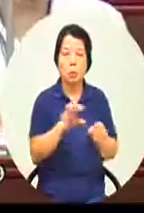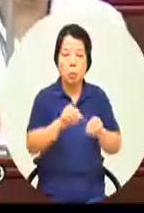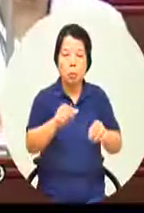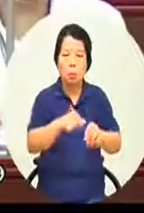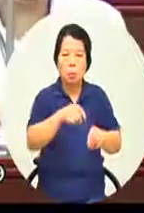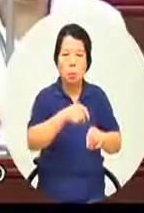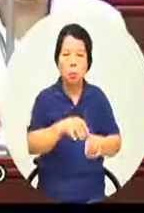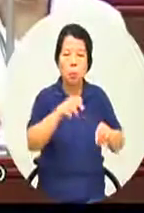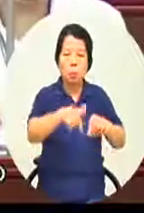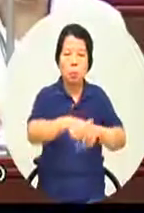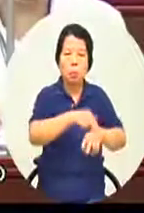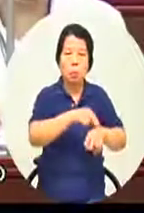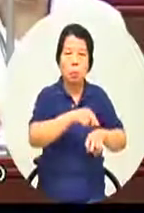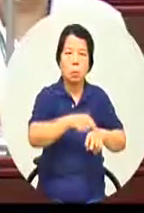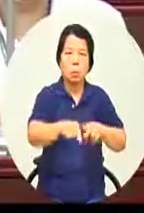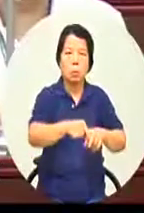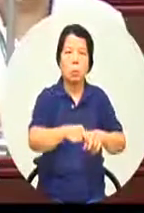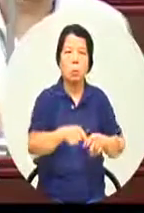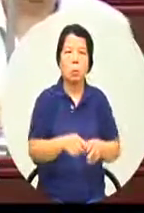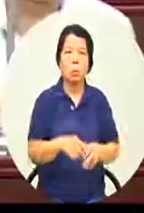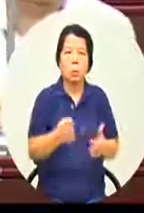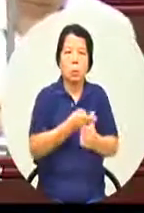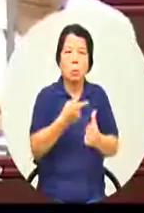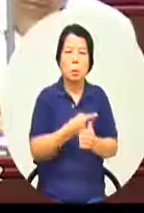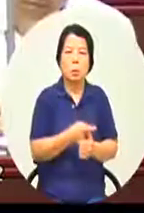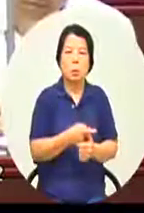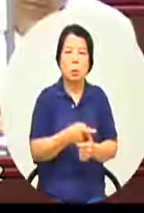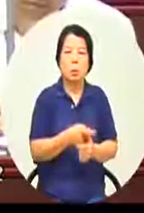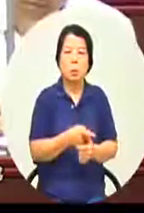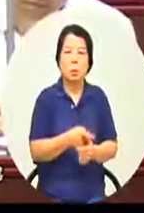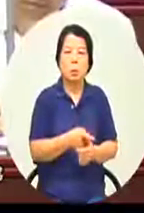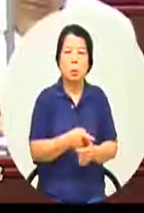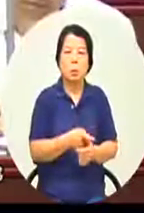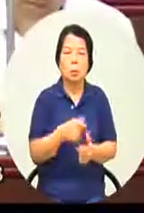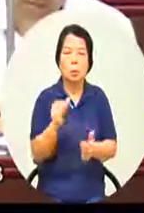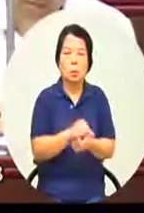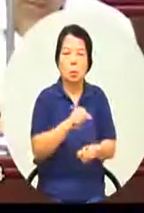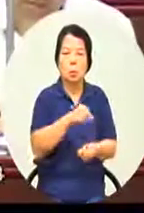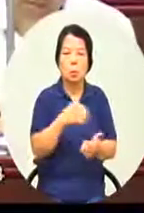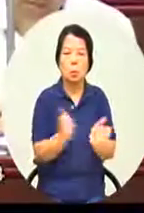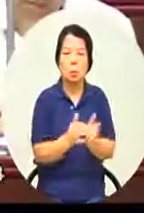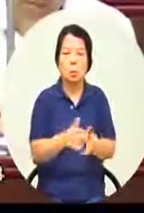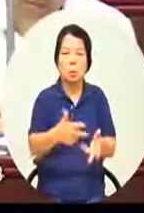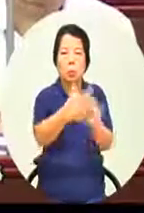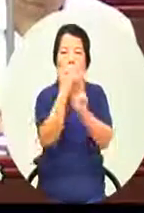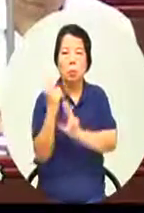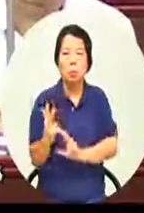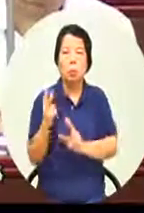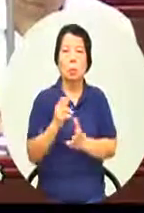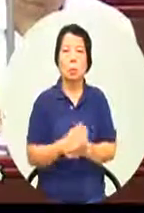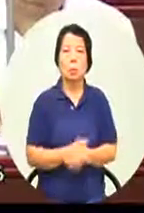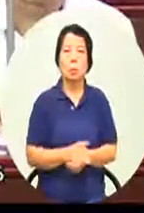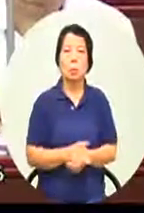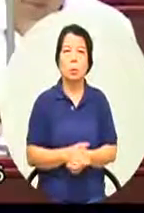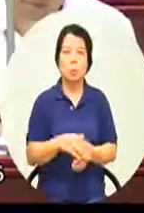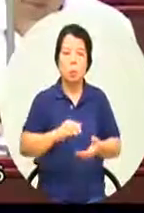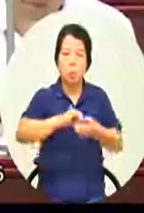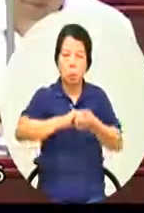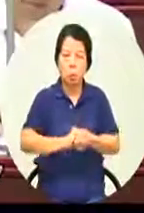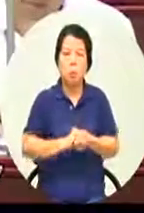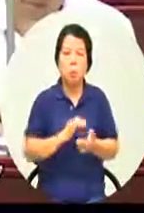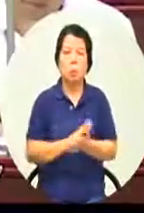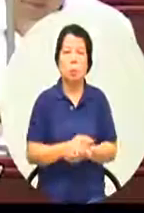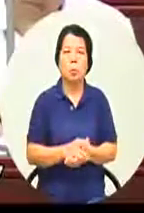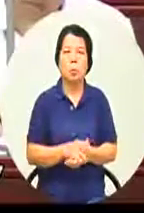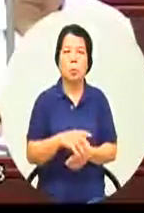功能可以先把它排除掉。那么高架的路桥我们必须还要再确认新